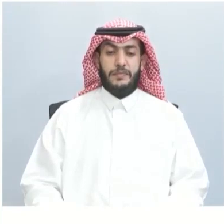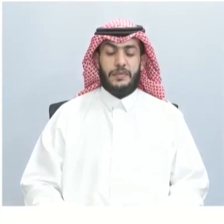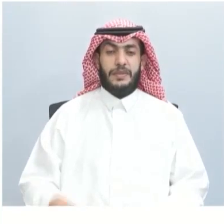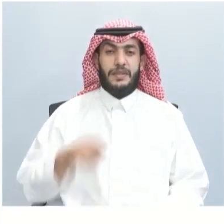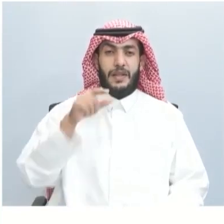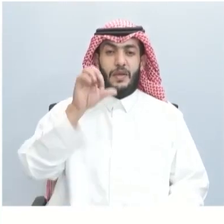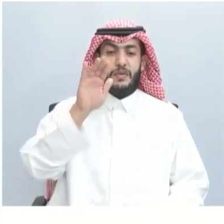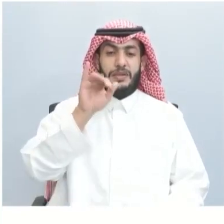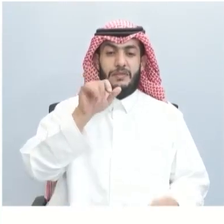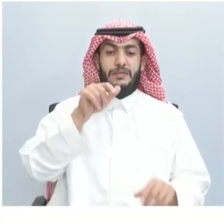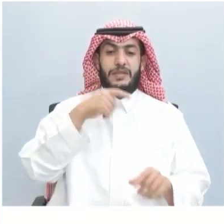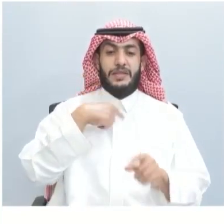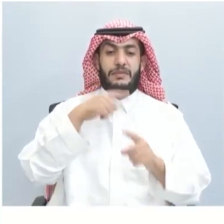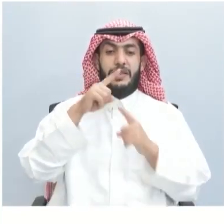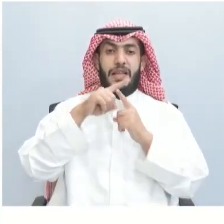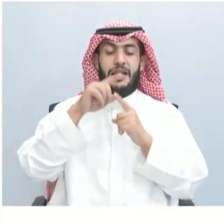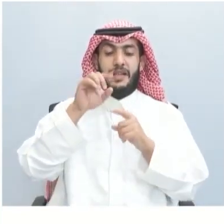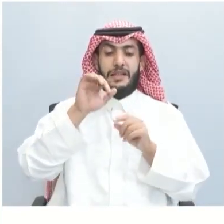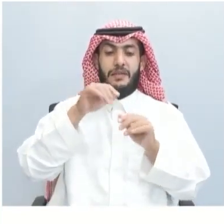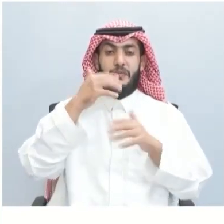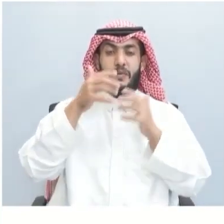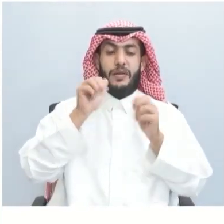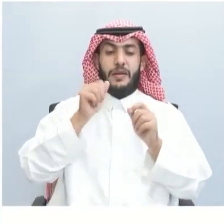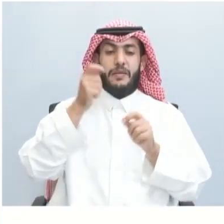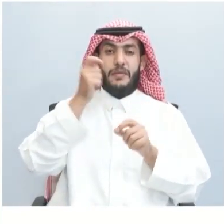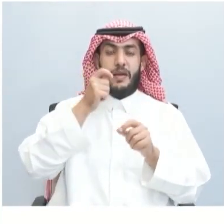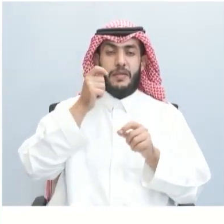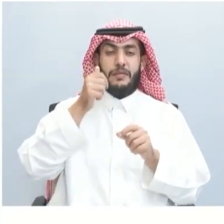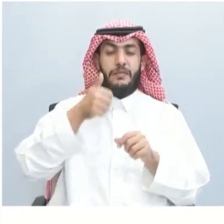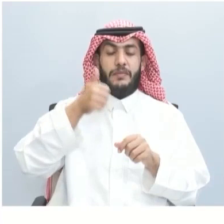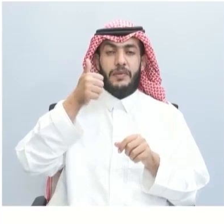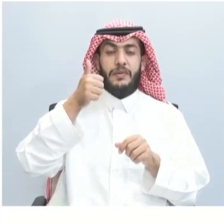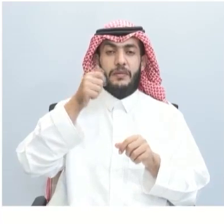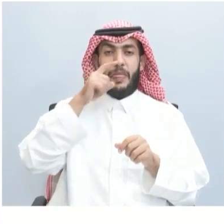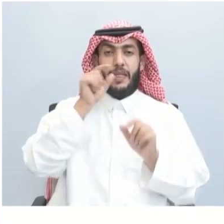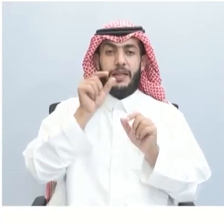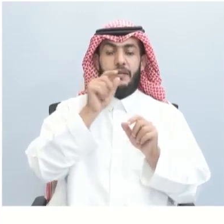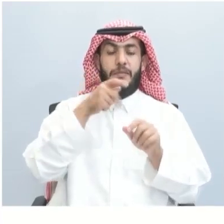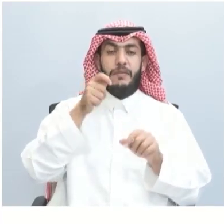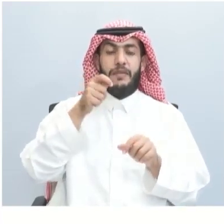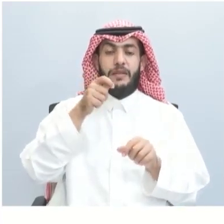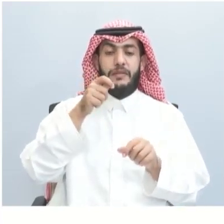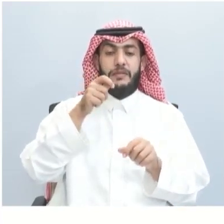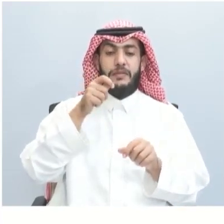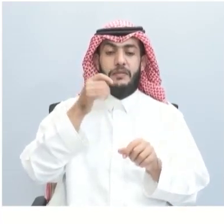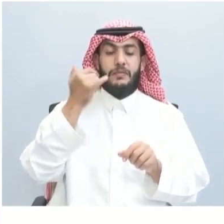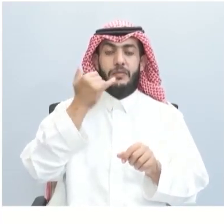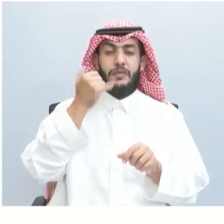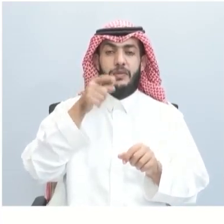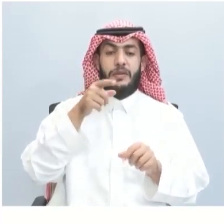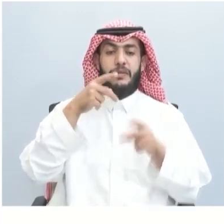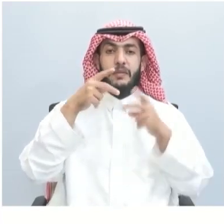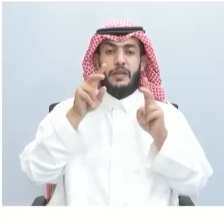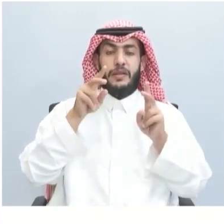حيث ان وسم التايتل له وزنه الخاص في محرك البحث يجب ان تكون الكلمه المفتاحيه المهمه في